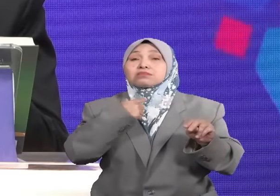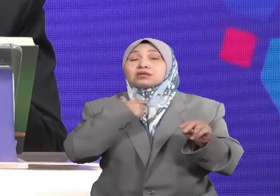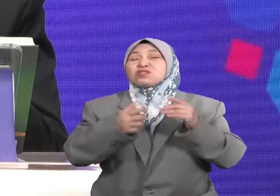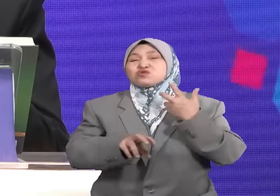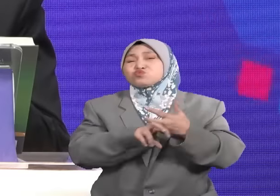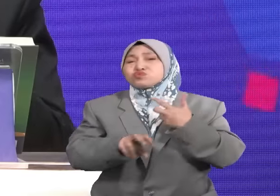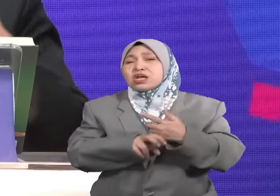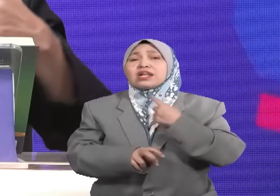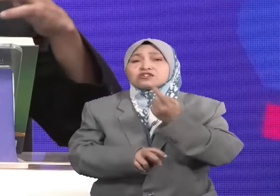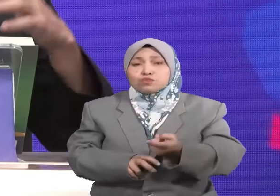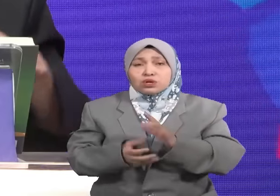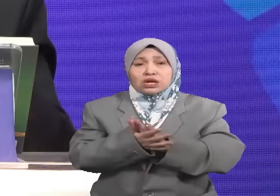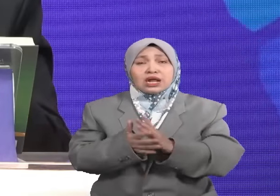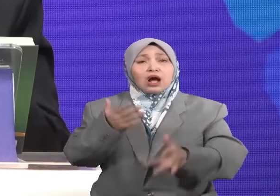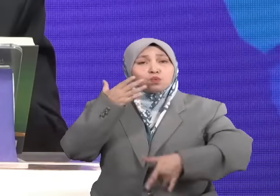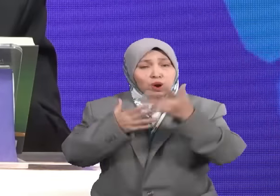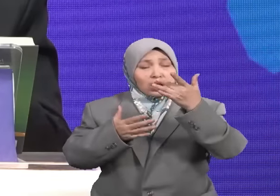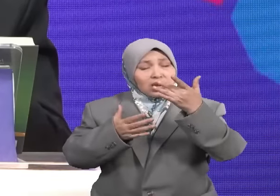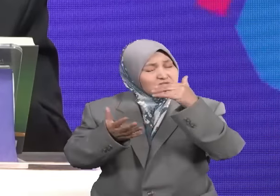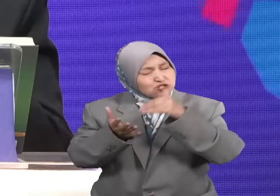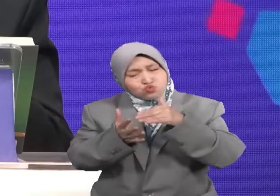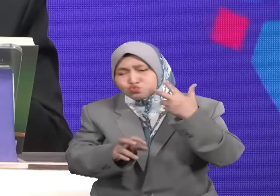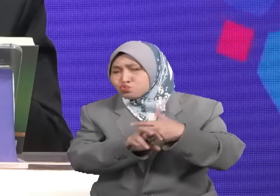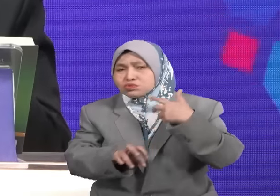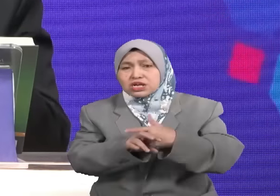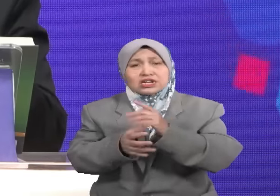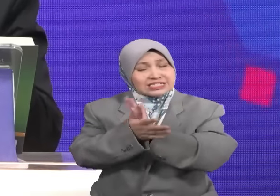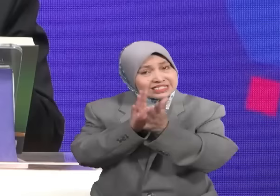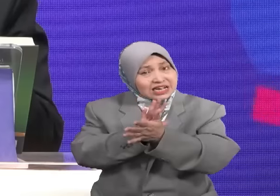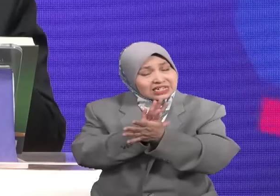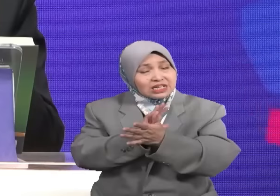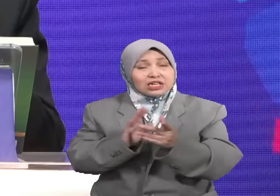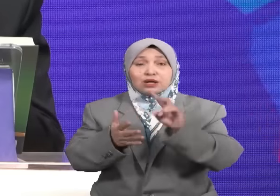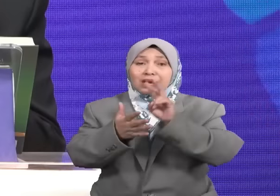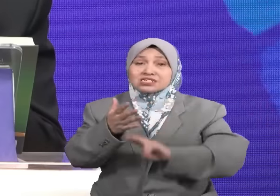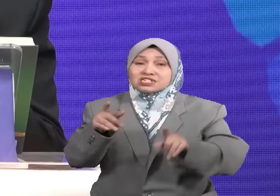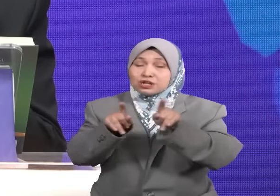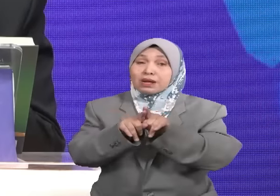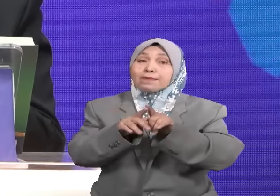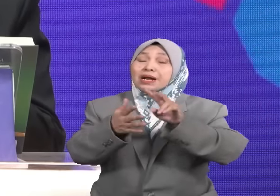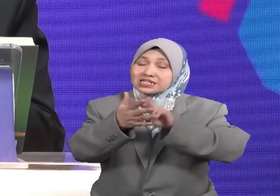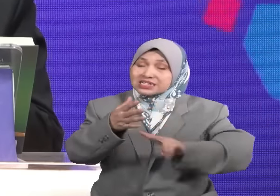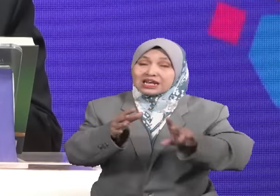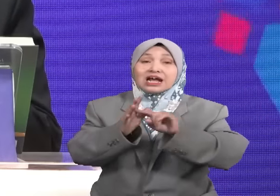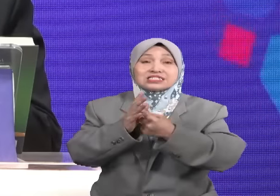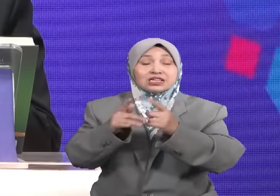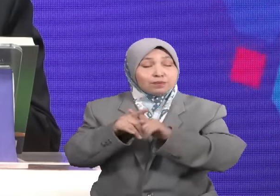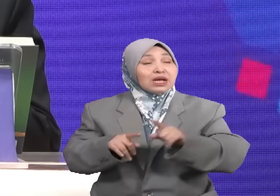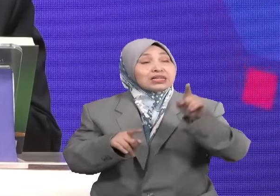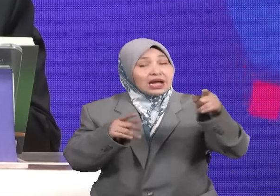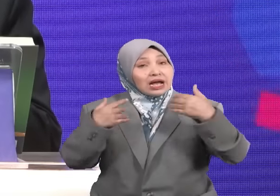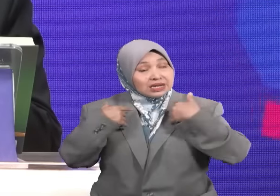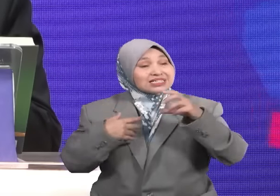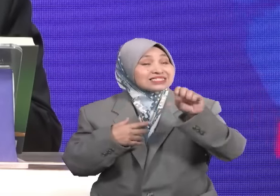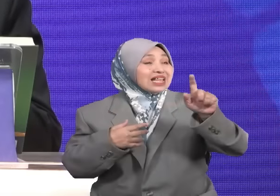nak sebut tu. Peringkat awal-awal turun lagi lah. Susah. Ha? Jadi kita baca ni bacaan asal lah ni. Ha, tapi di sana ada bacaan